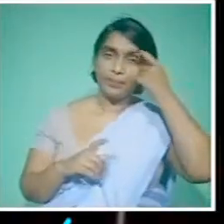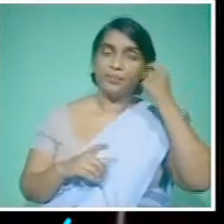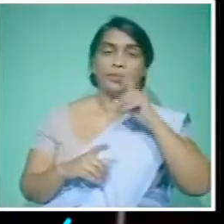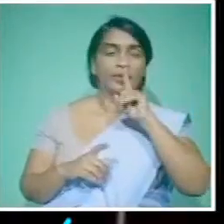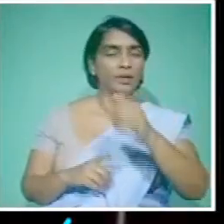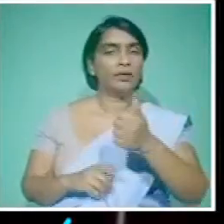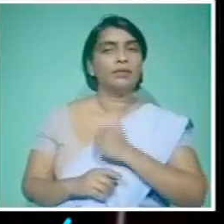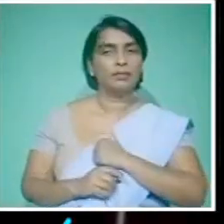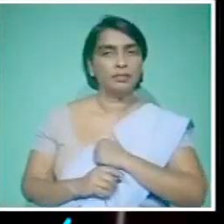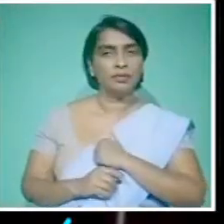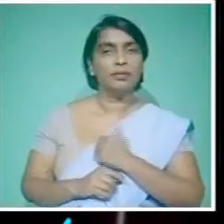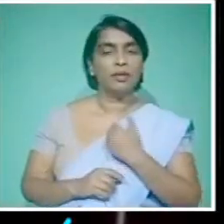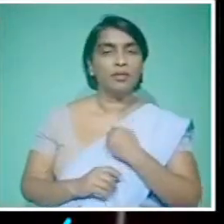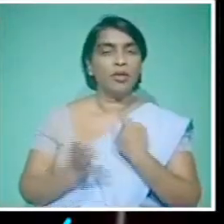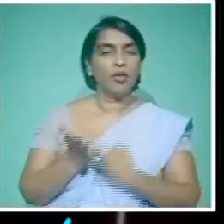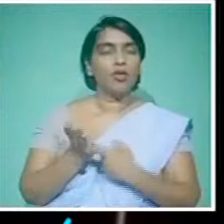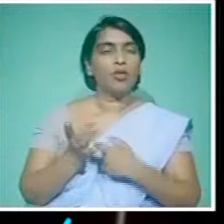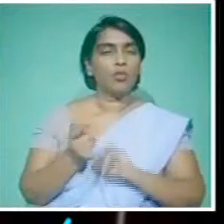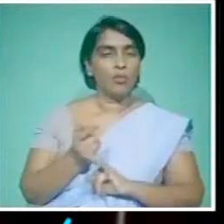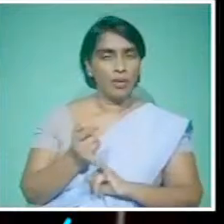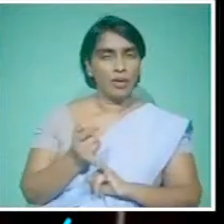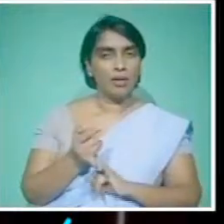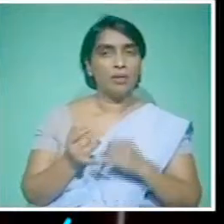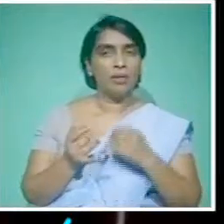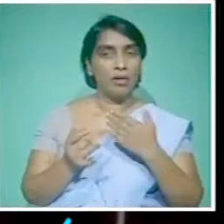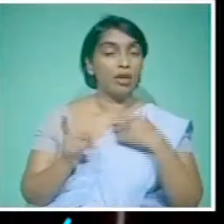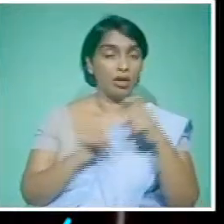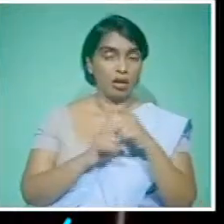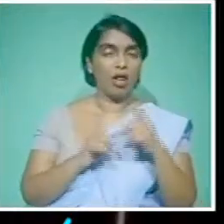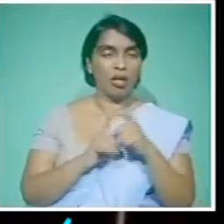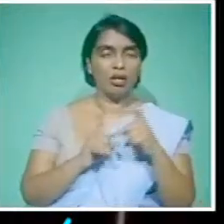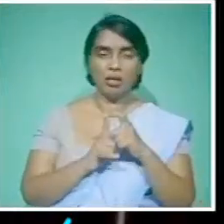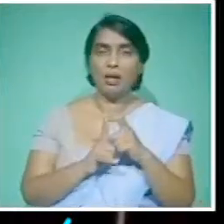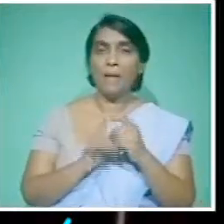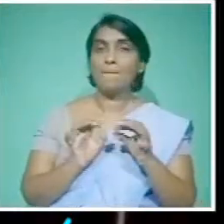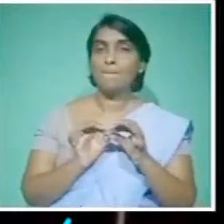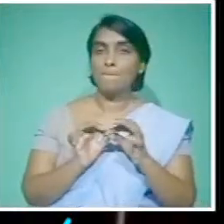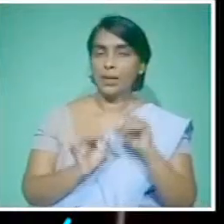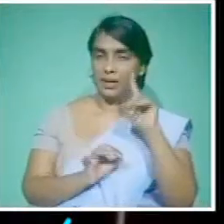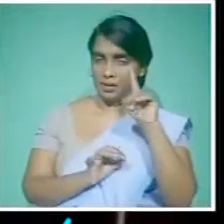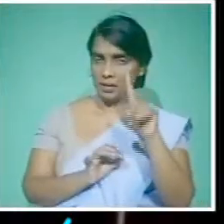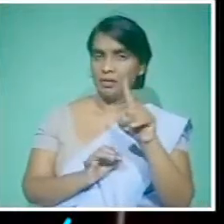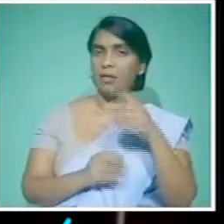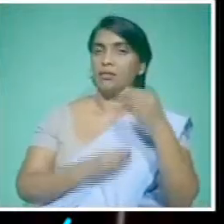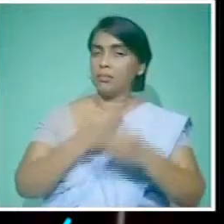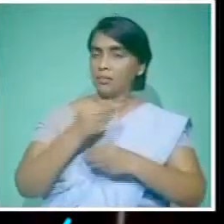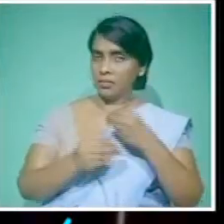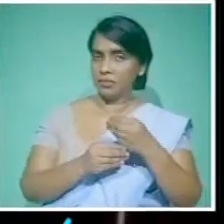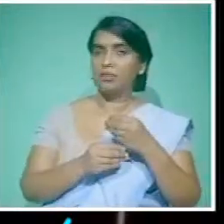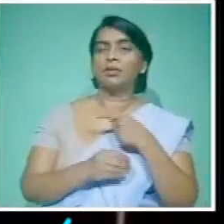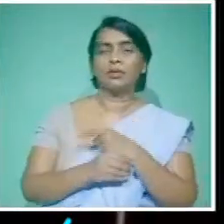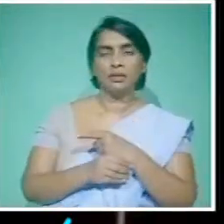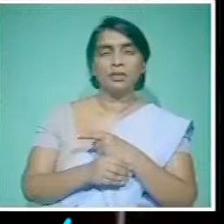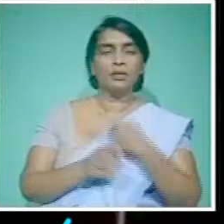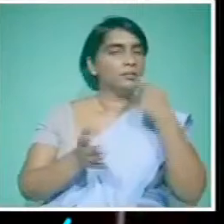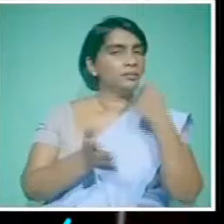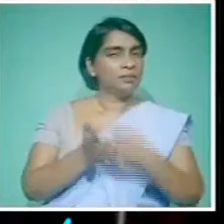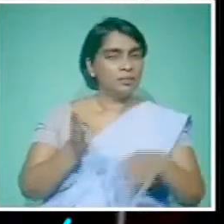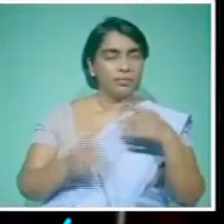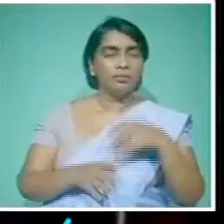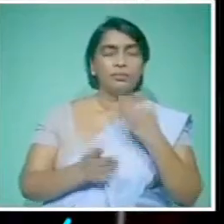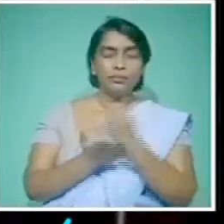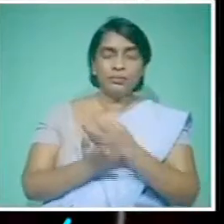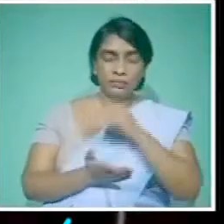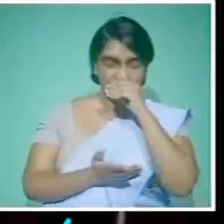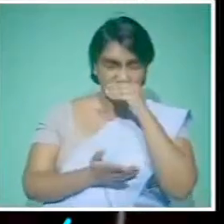කැමති මම රුපියල් මම ඩොලර් බිලියන එක ආයෝජනයක් අස්සම් කරා මේ